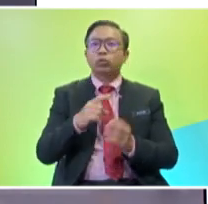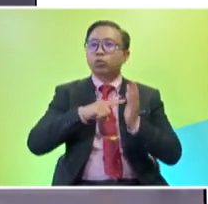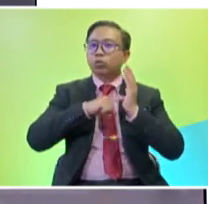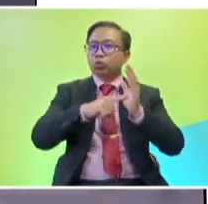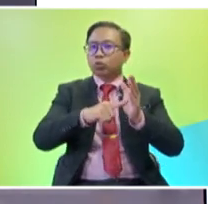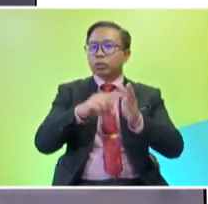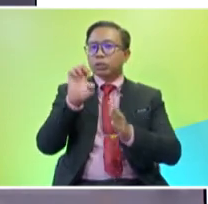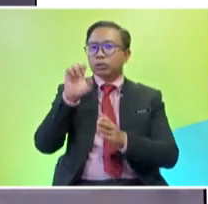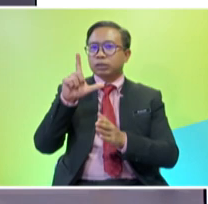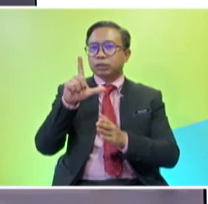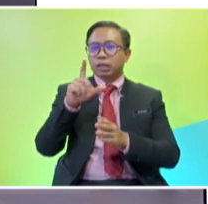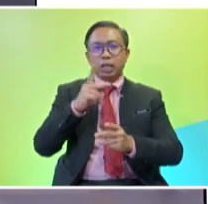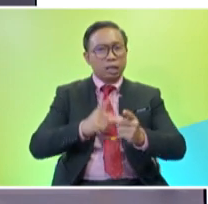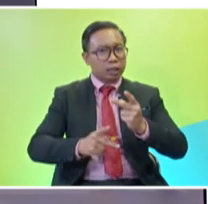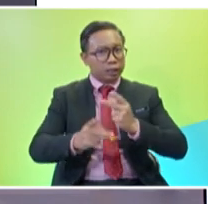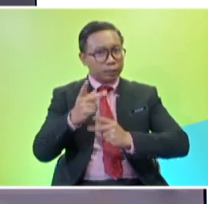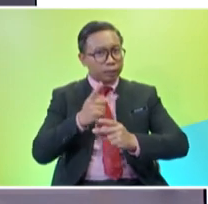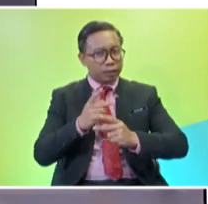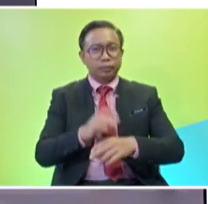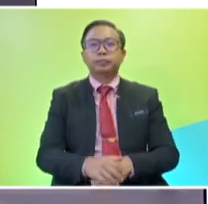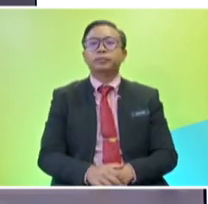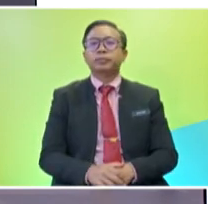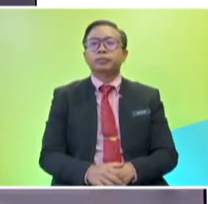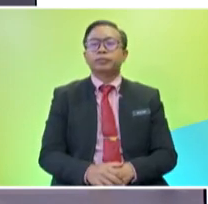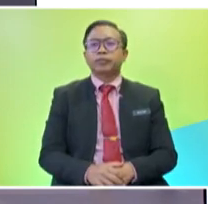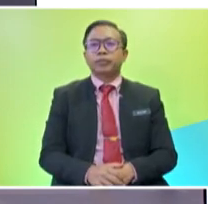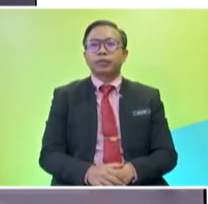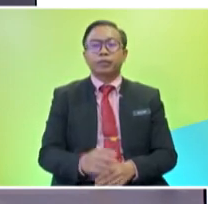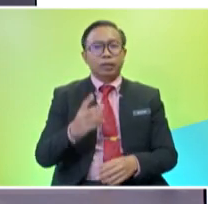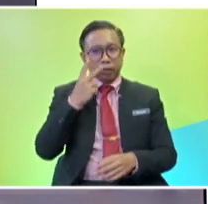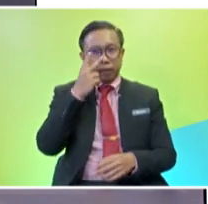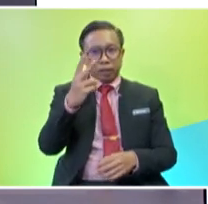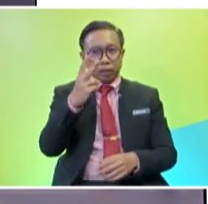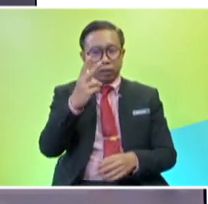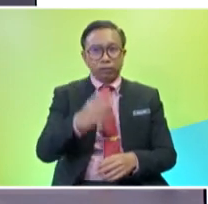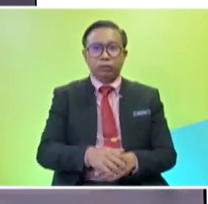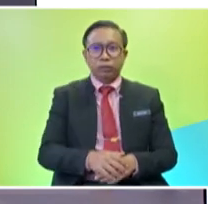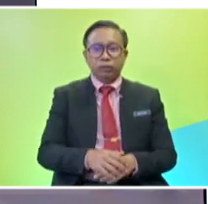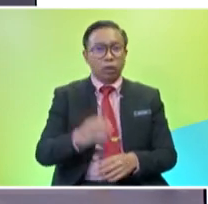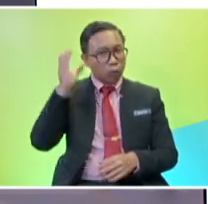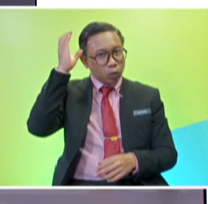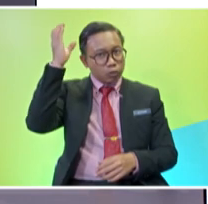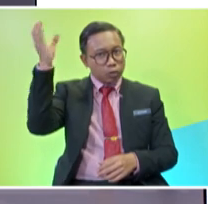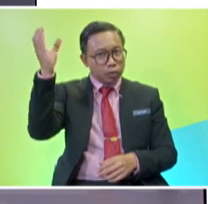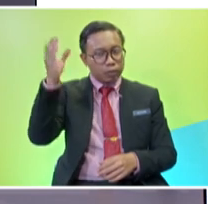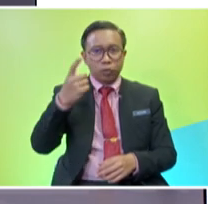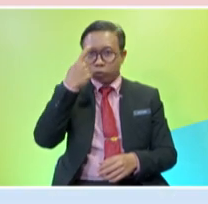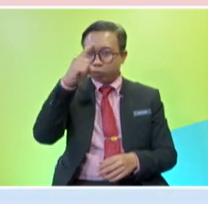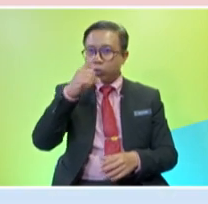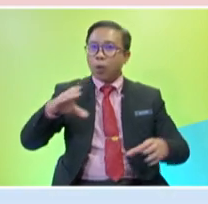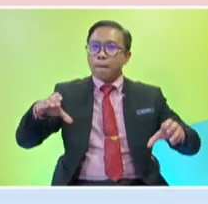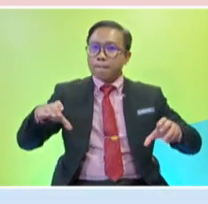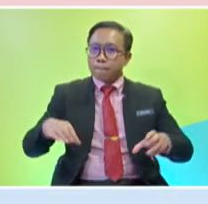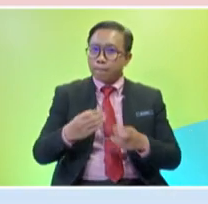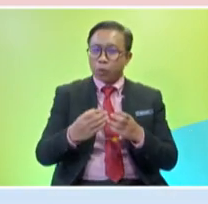sel kimia itu berdasarkan elemen pendidikan saya kita tengok aplikasi konsep sel kimia untuk menghasilkan